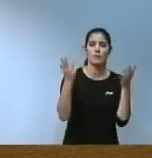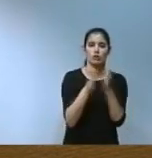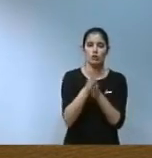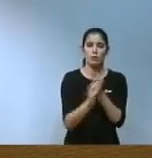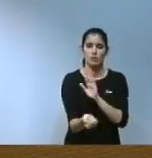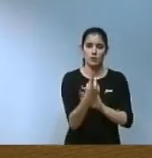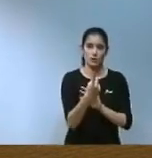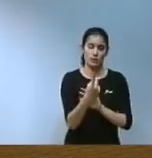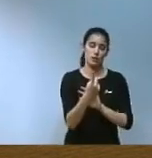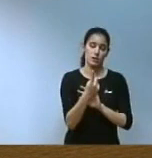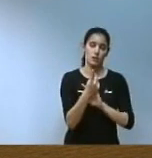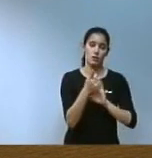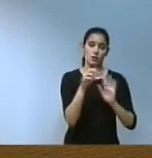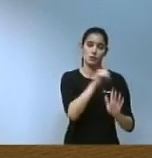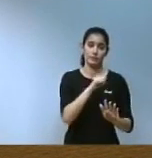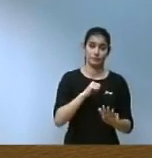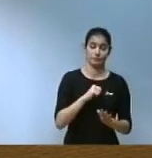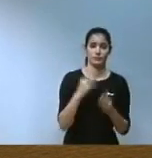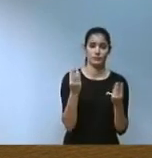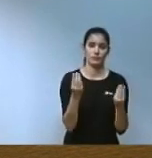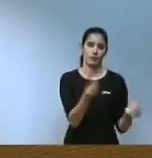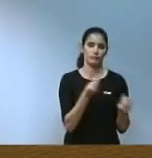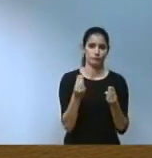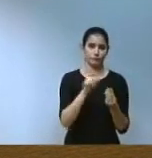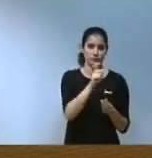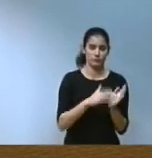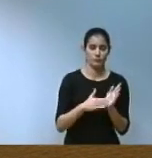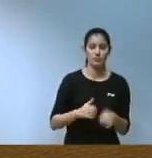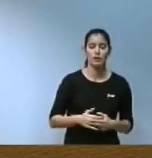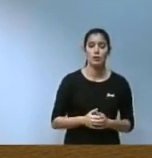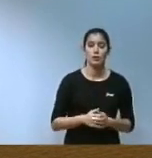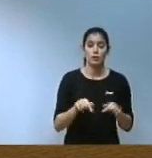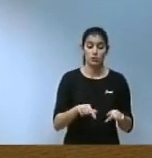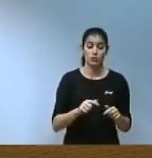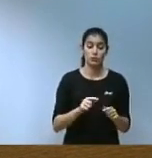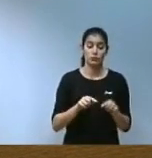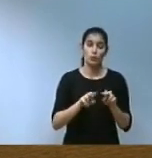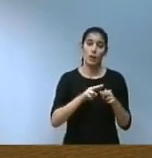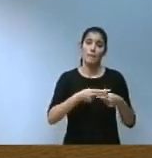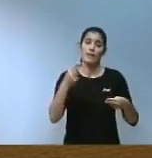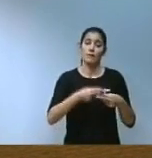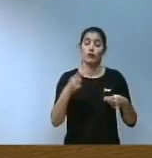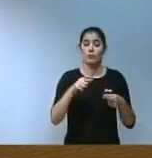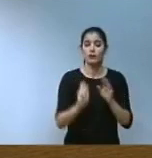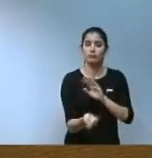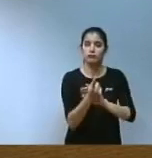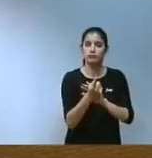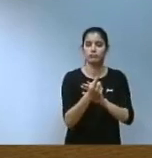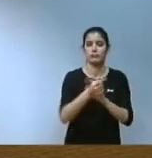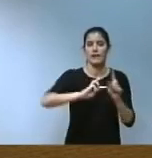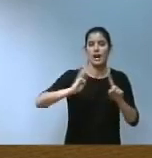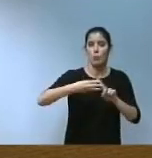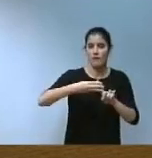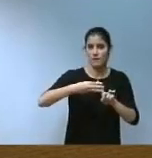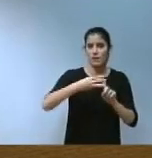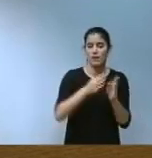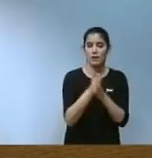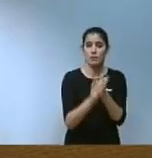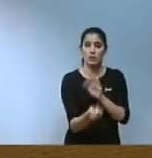l